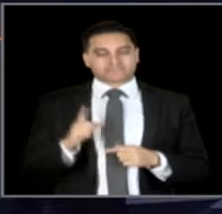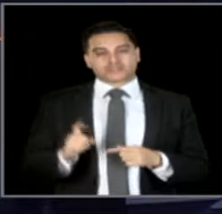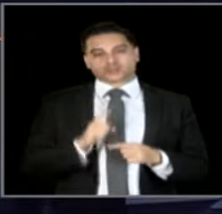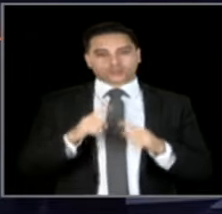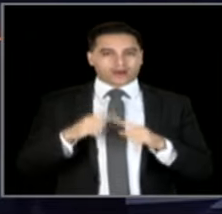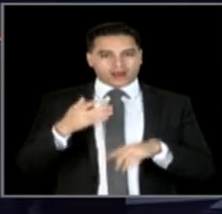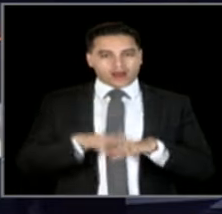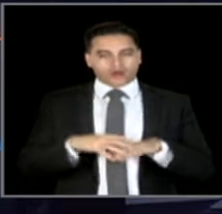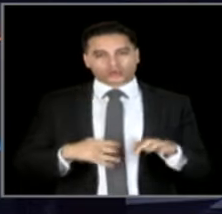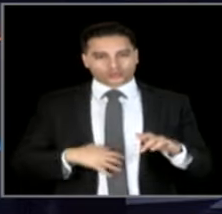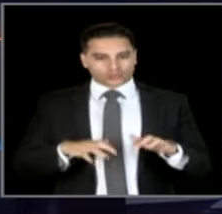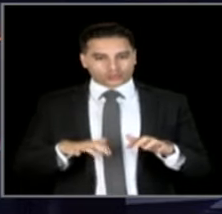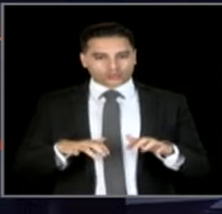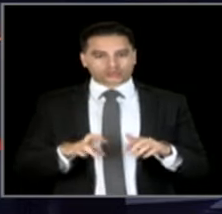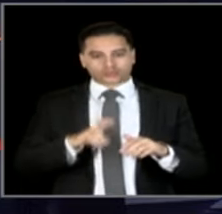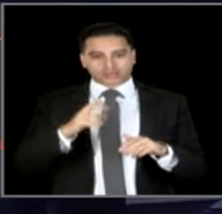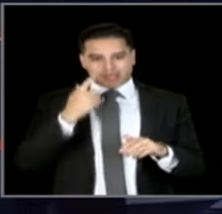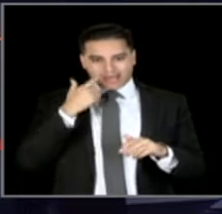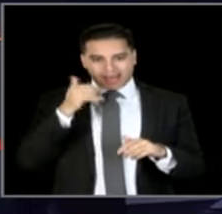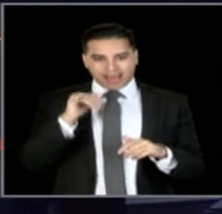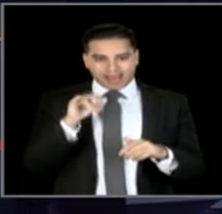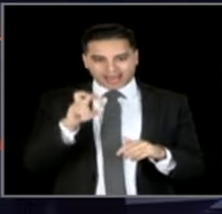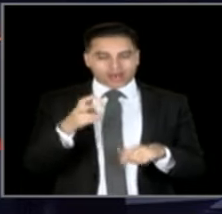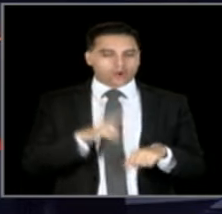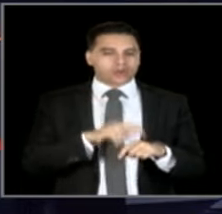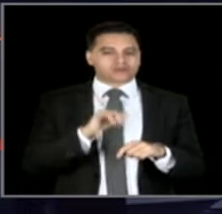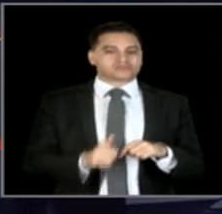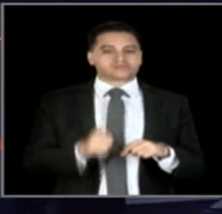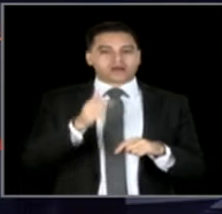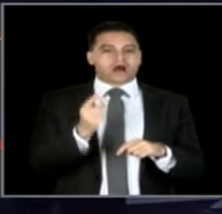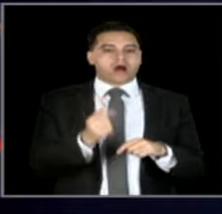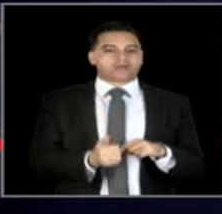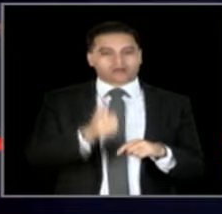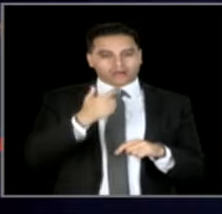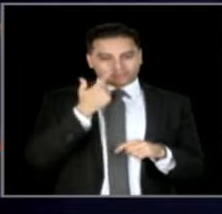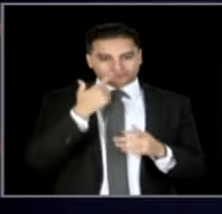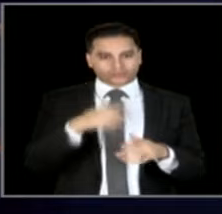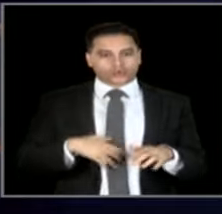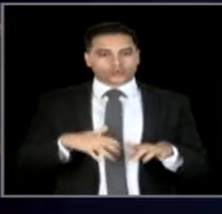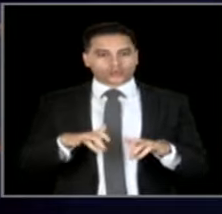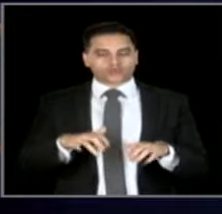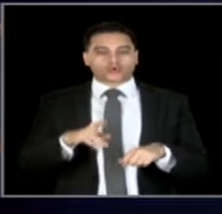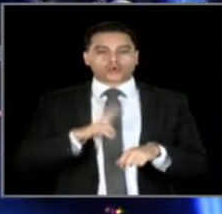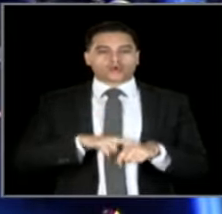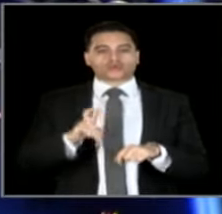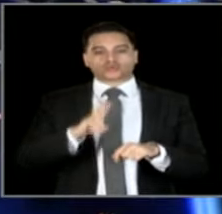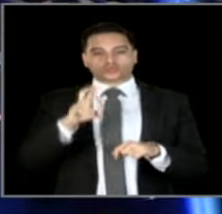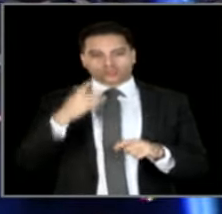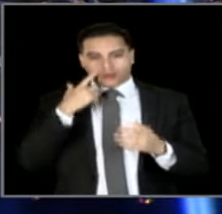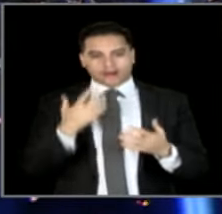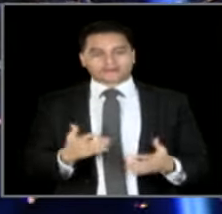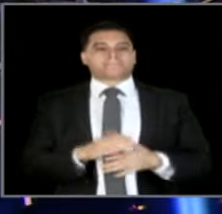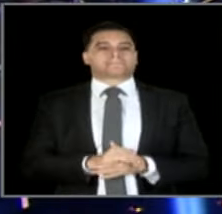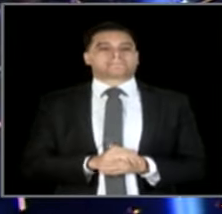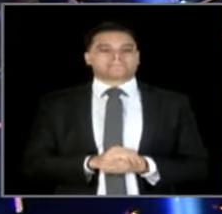سؤال في التكنولوجيا، آية ويارا، يارا وآية. تكنولوجيا، والسؤال هو: